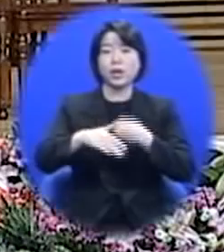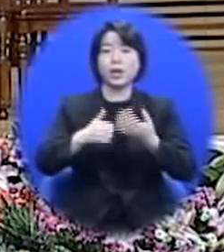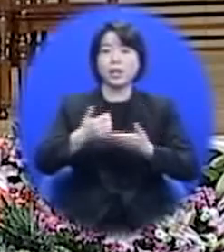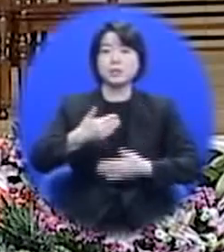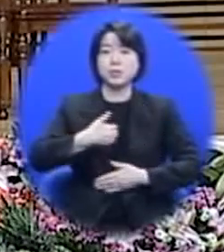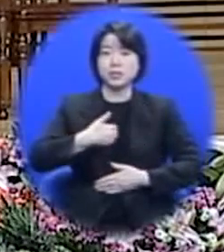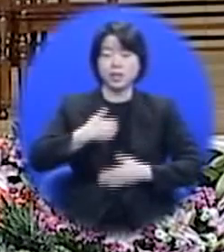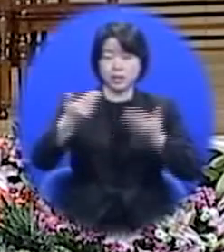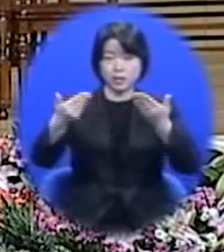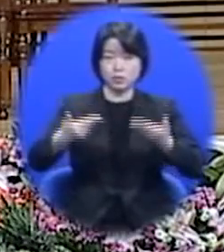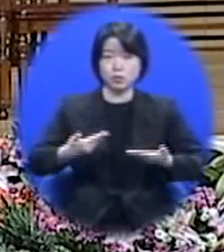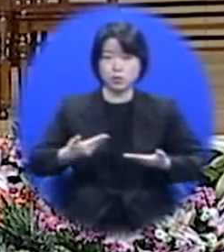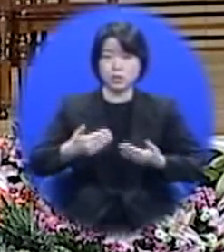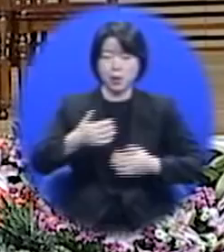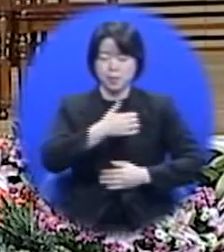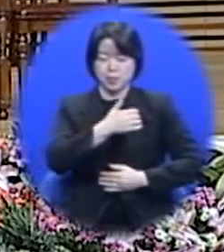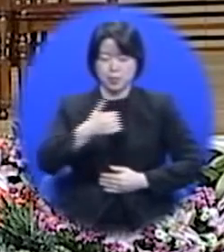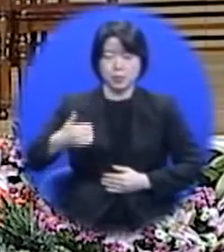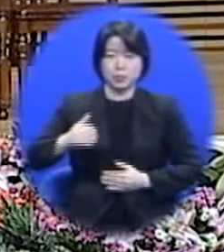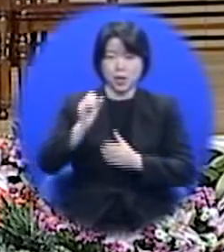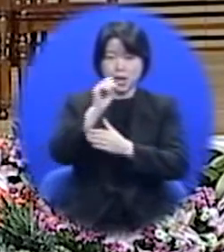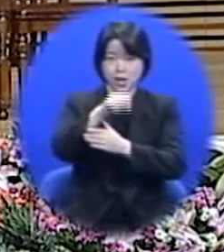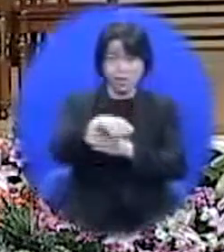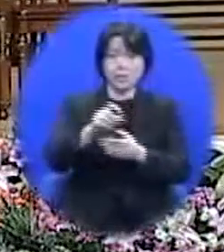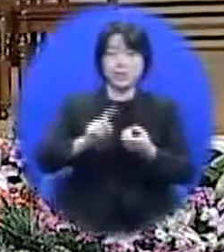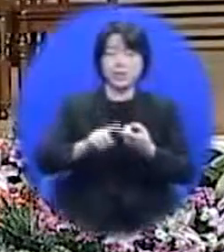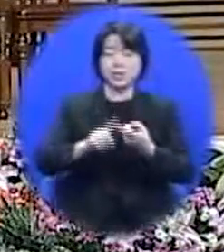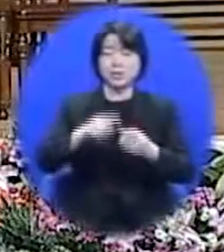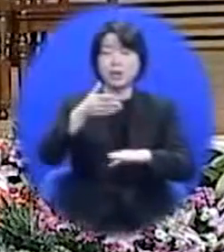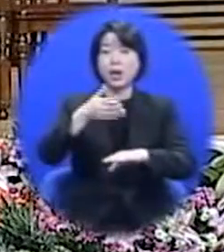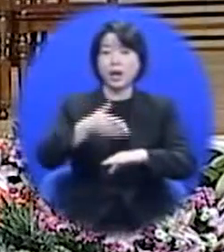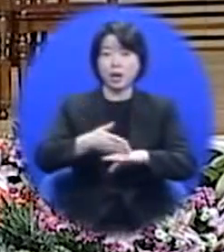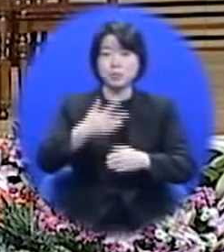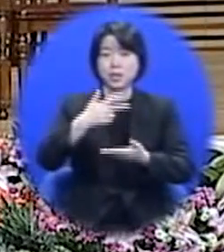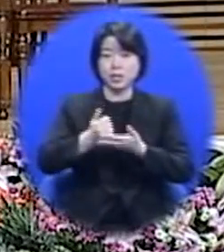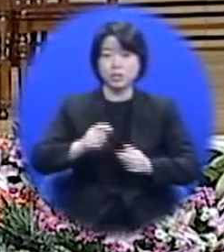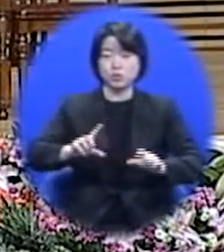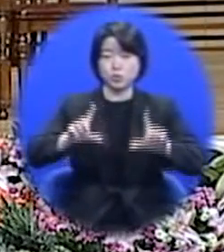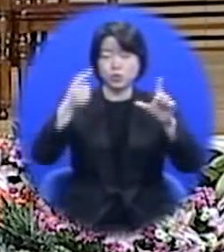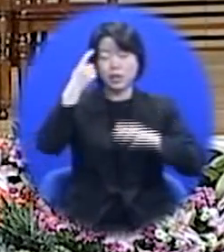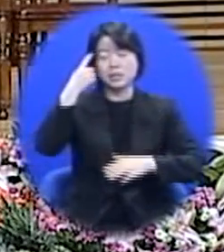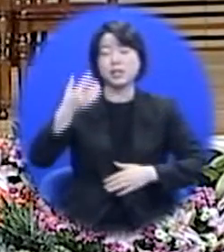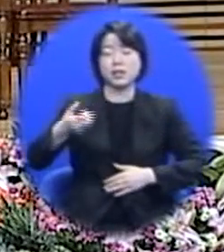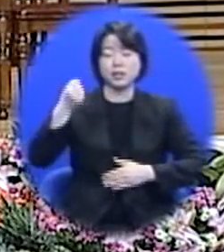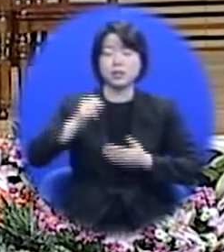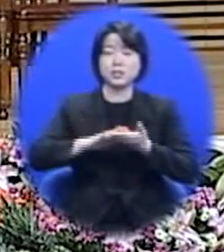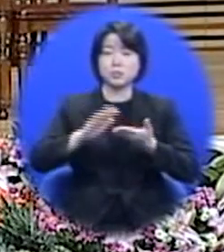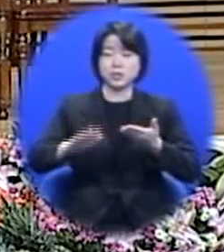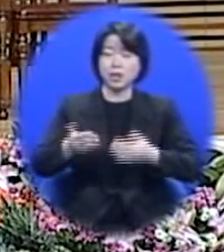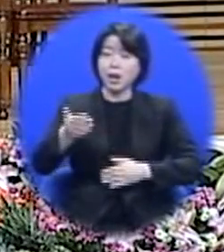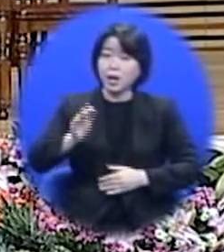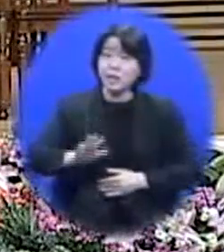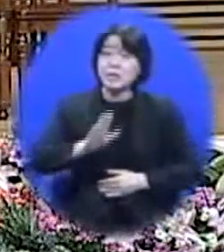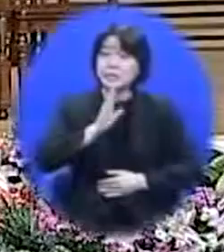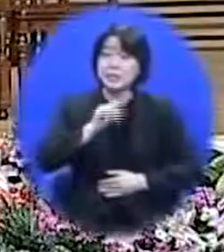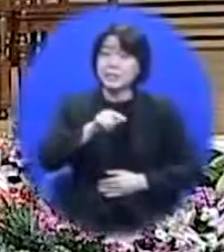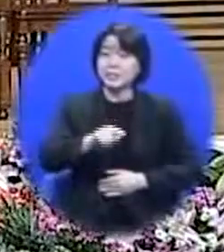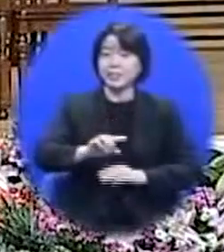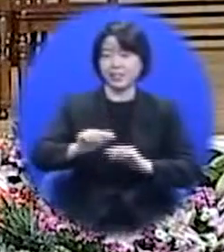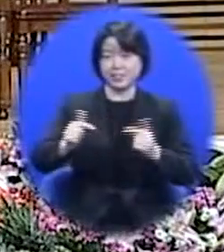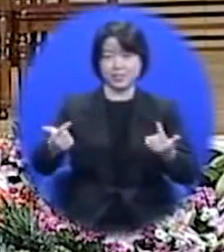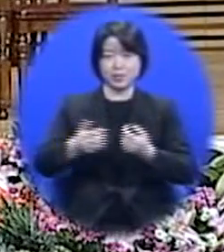주신 풍성한 결실에 대해서 감사하는 주일이라고들 생각합니다. 근데 실제로는 그렇지가